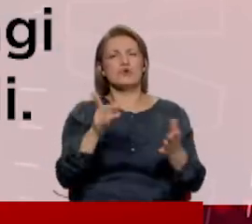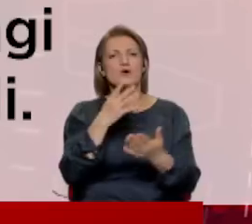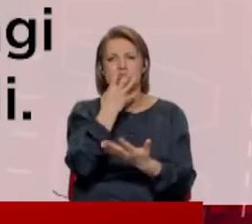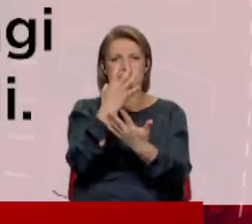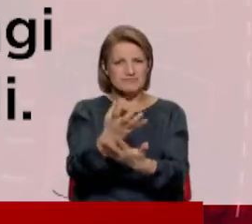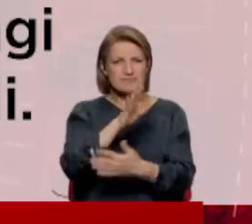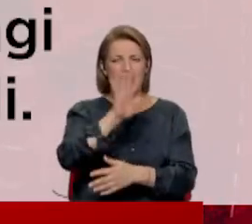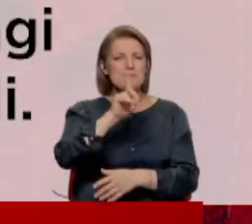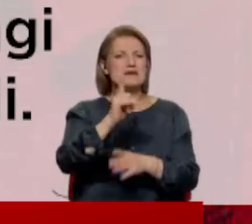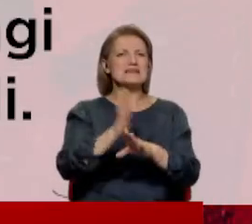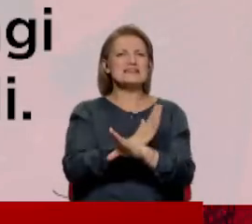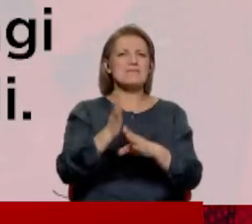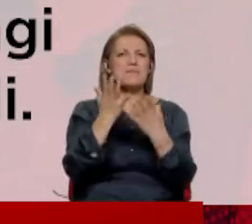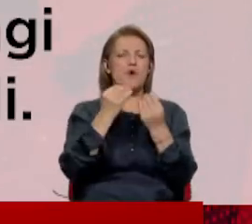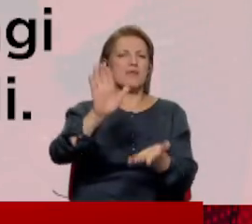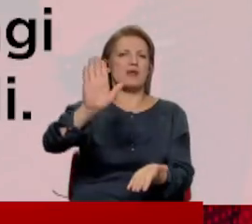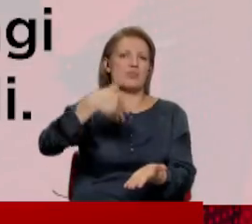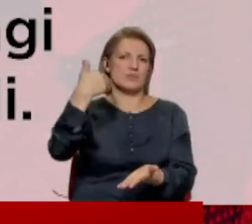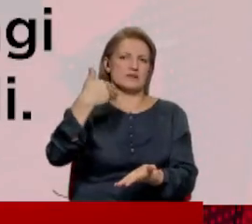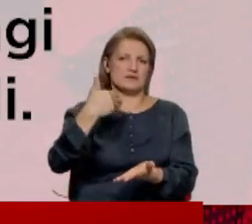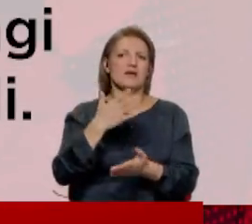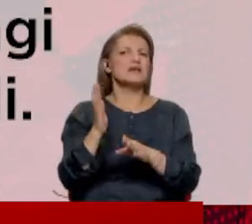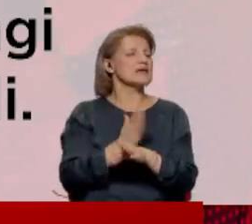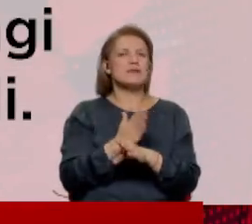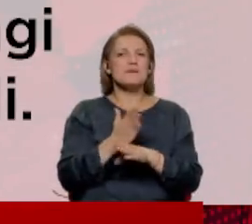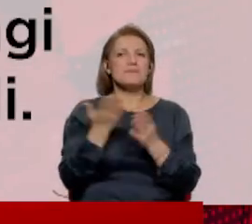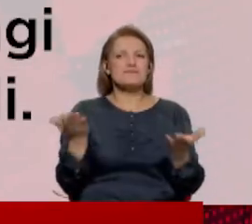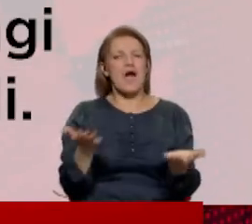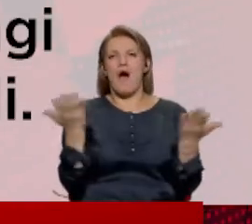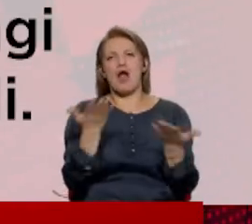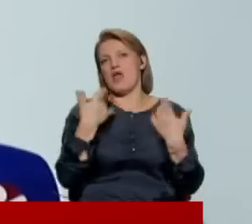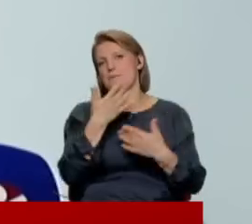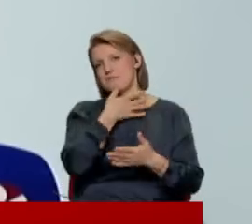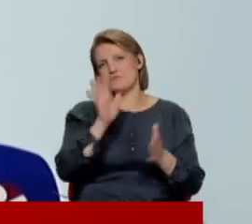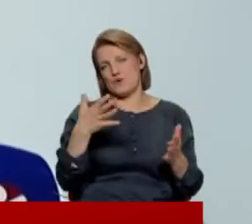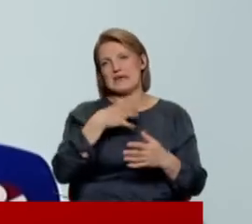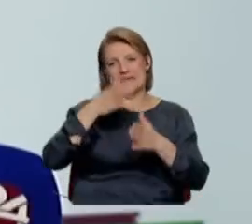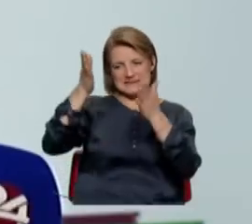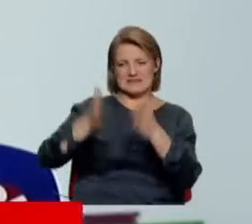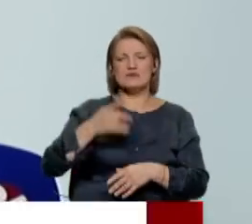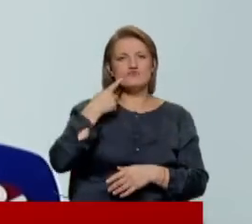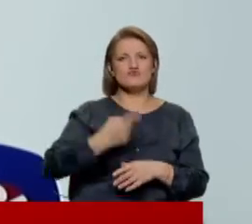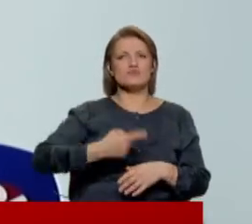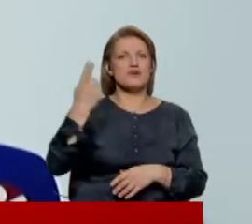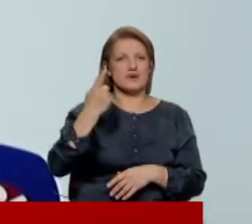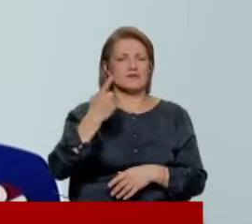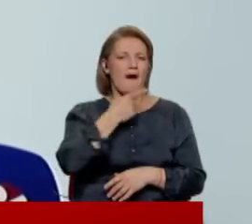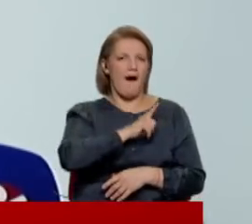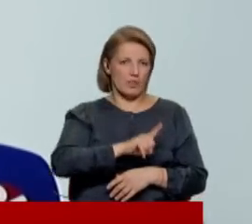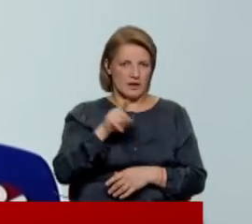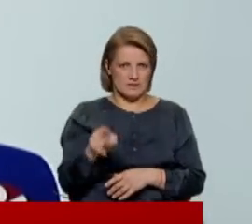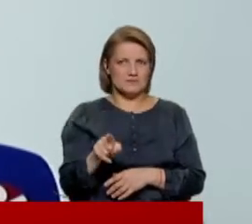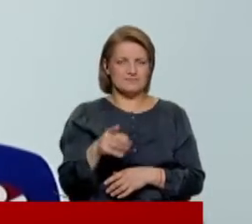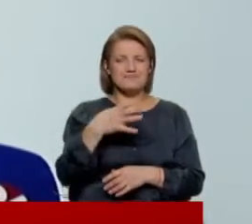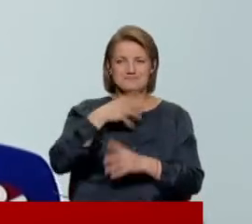Önerim herhangi bir gerekçe sunulmadan reddedildi gerekçesini halen bilmiyorum kendisinin cumhurbaşkanlığı adaylığı